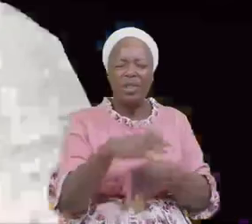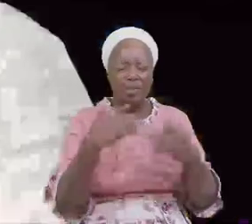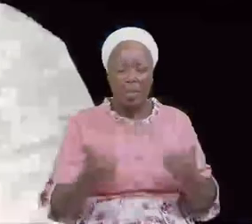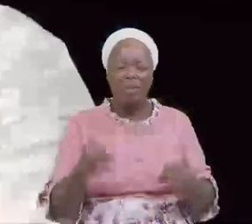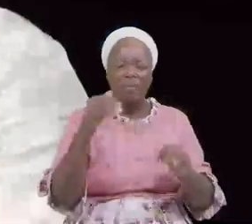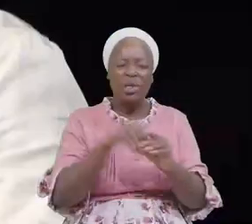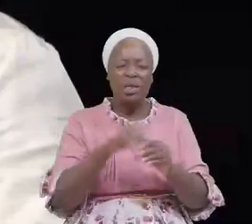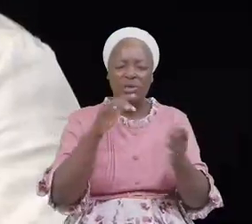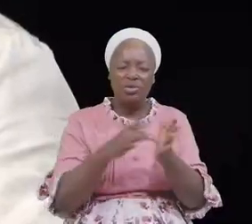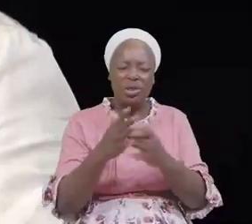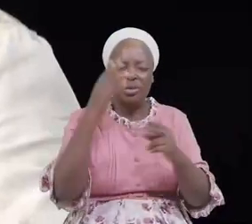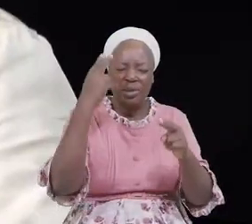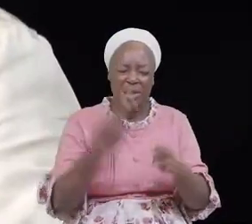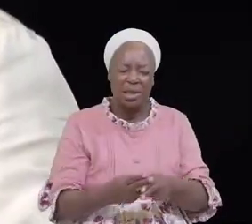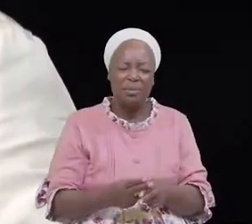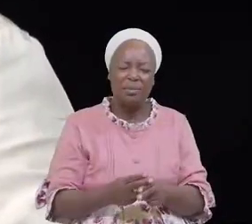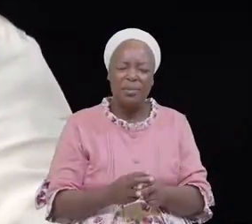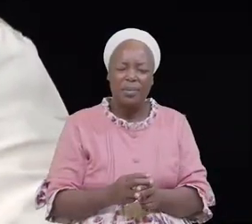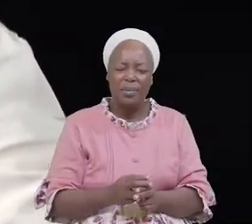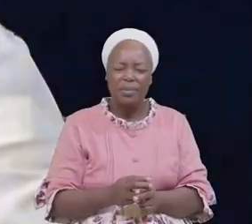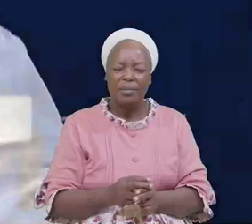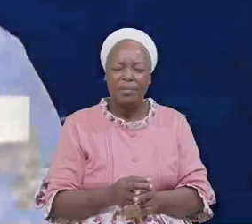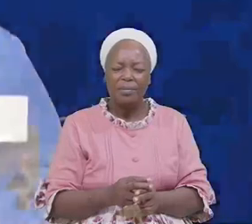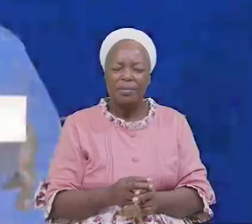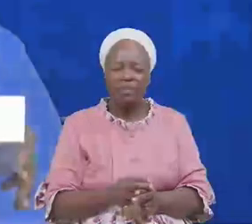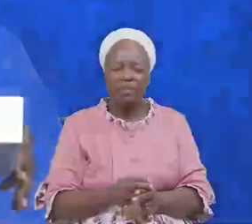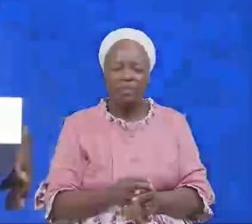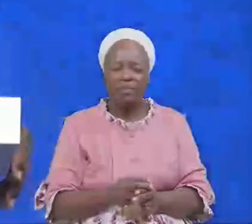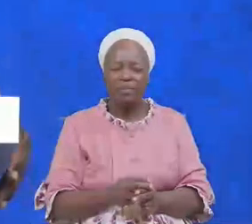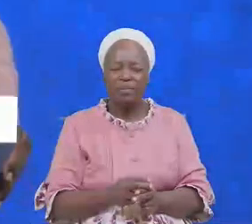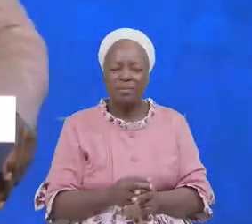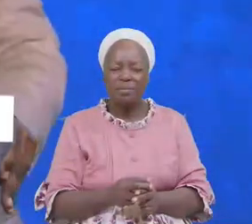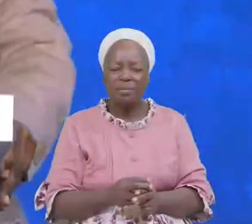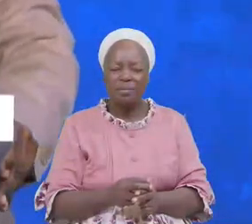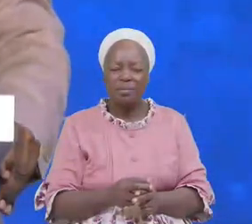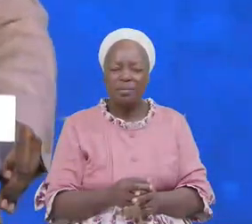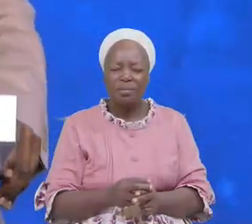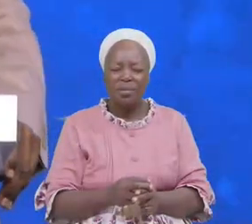Nous demandons au Seigneur, pardonne-les maintenant au nom de Jésus.